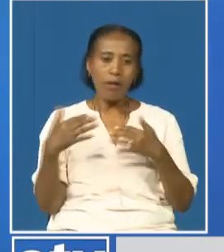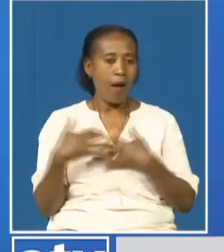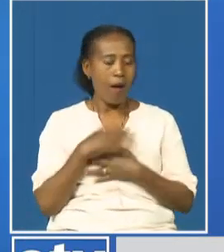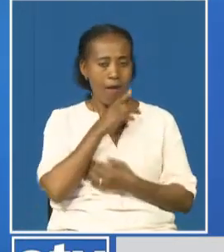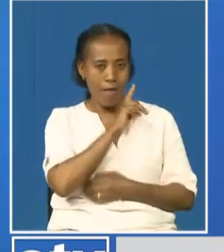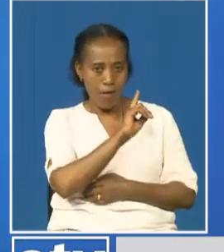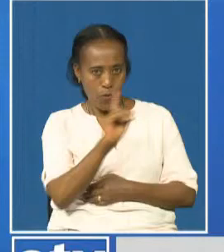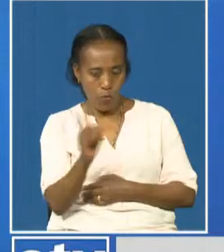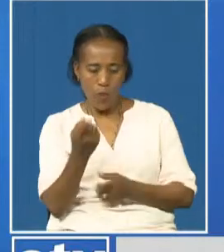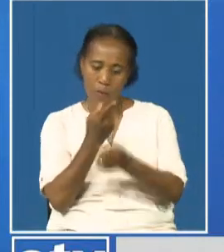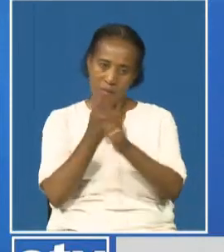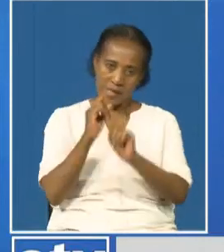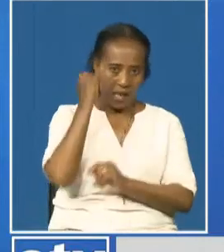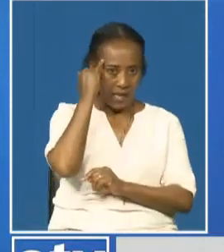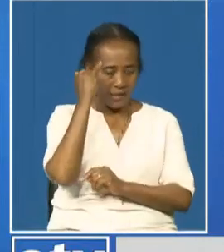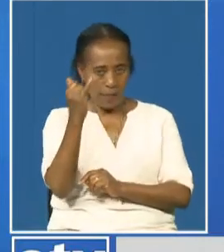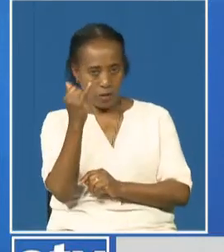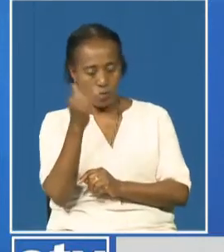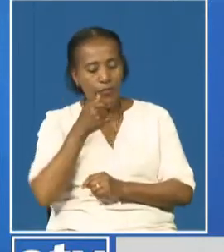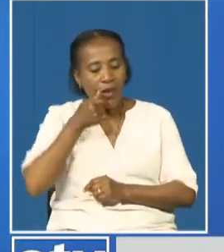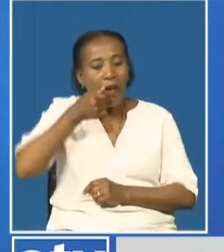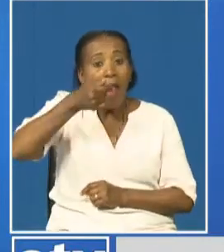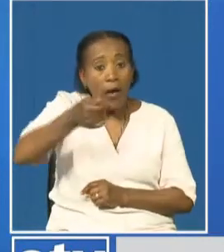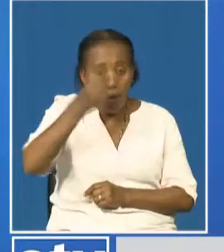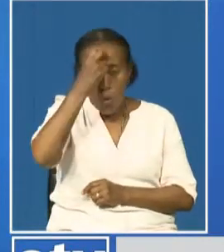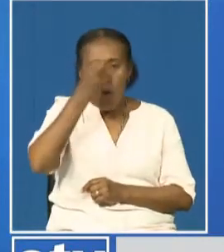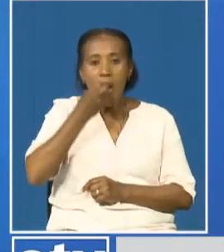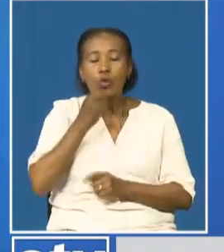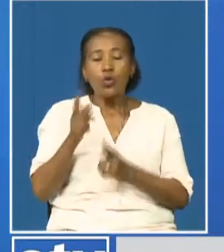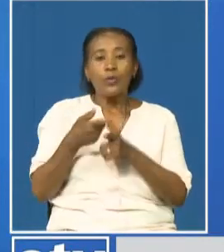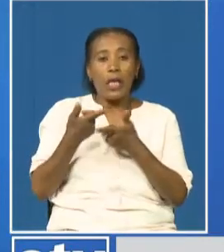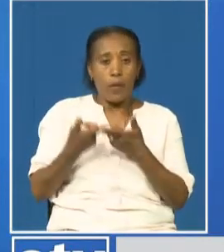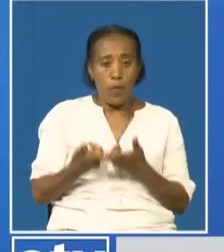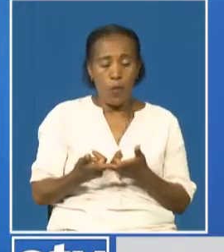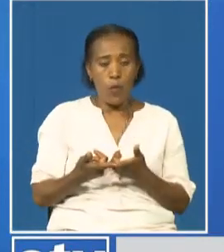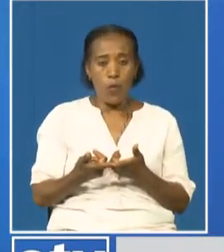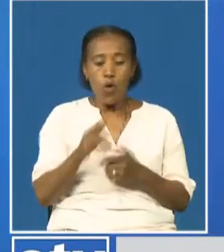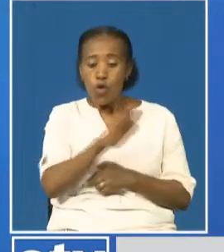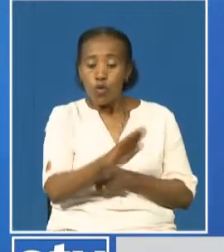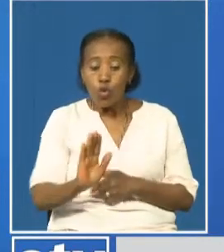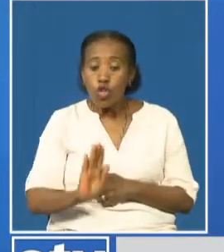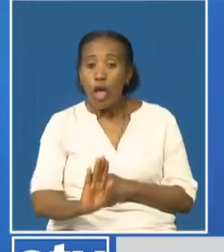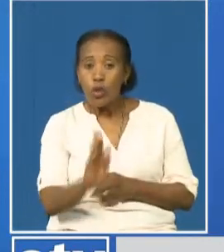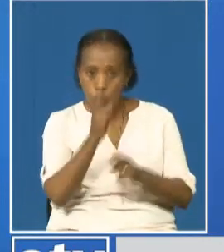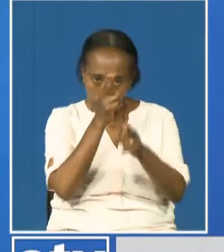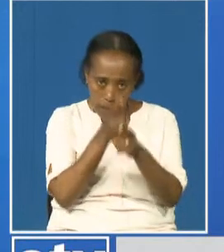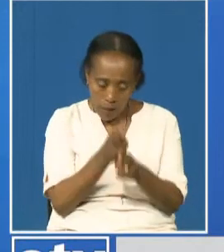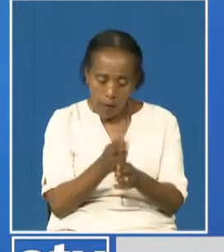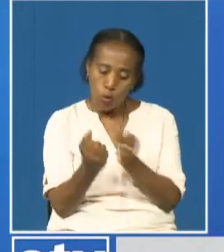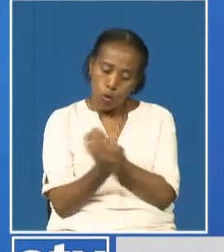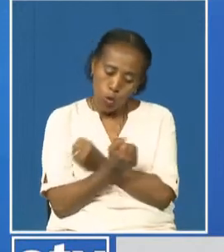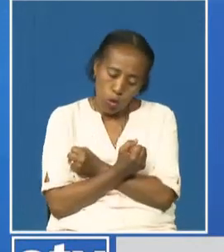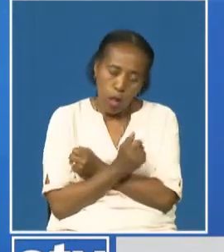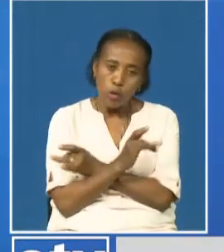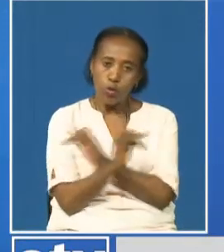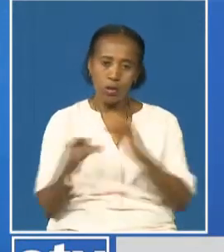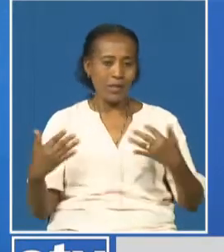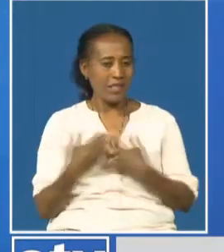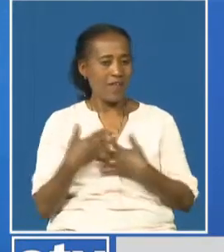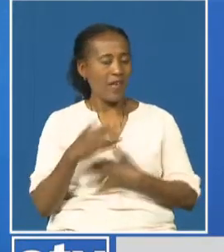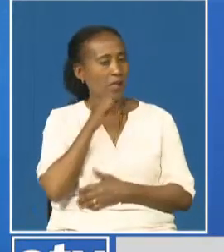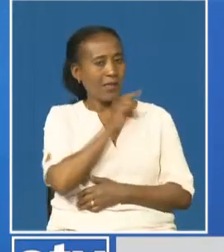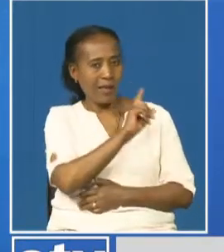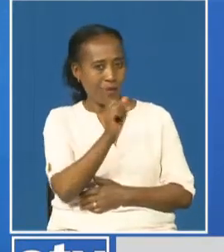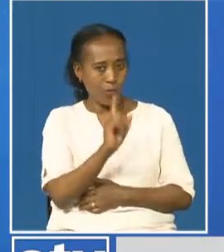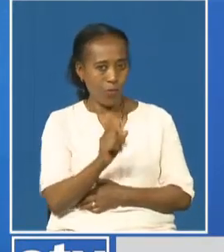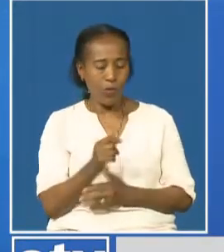አይፈሩም። በነፃነት ሐሳባቸውን ይናገራሉ። ወላጆቹም ደግሞ ልጆቻቸው እንዲያከብሯቸውና እንዲወዷቸው እንጂ እንዲፈሯቸው